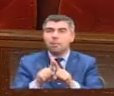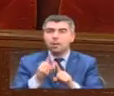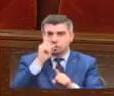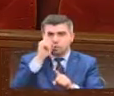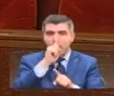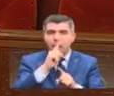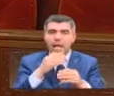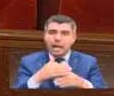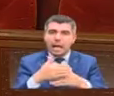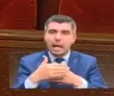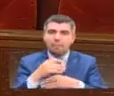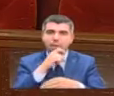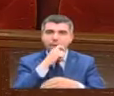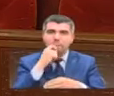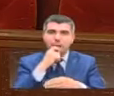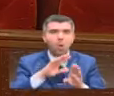الله موجودة،